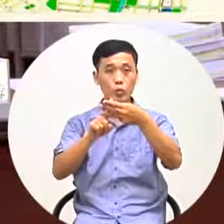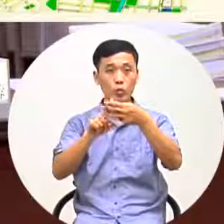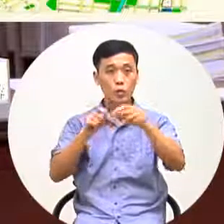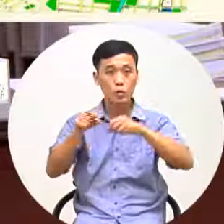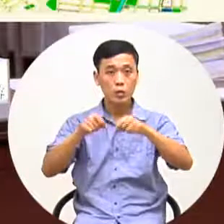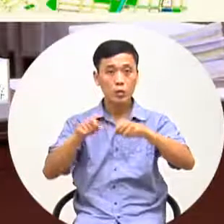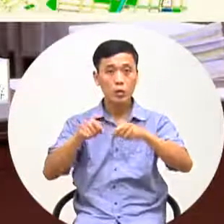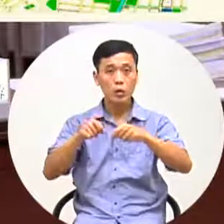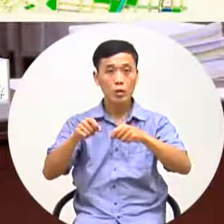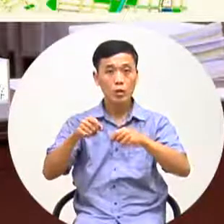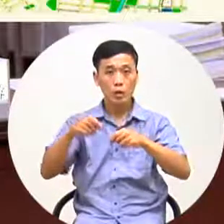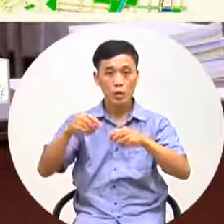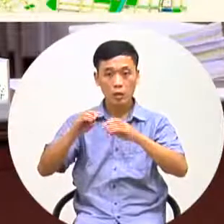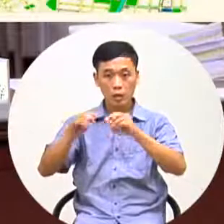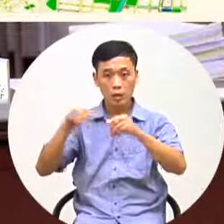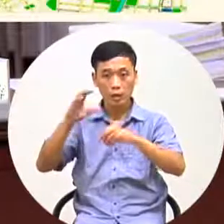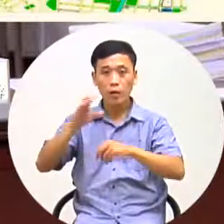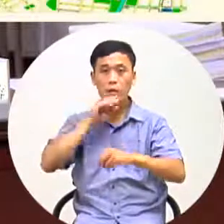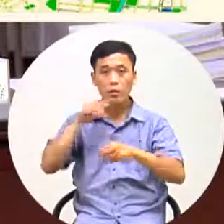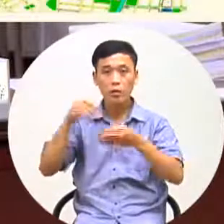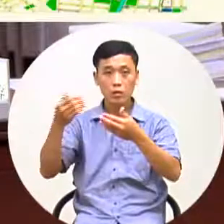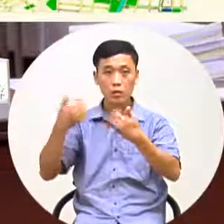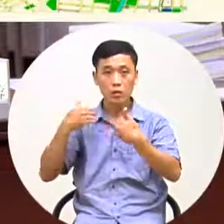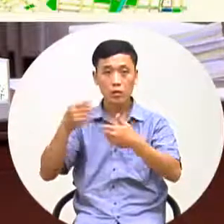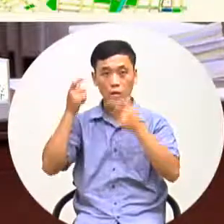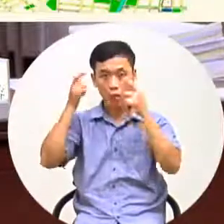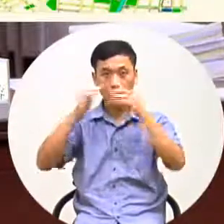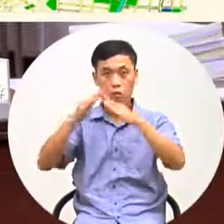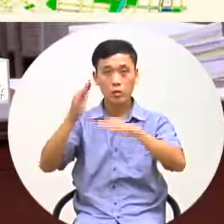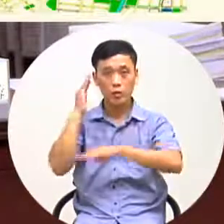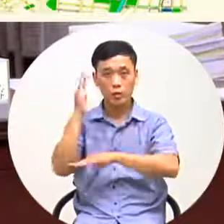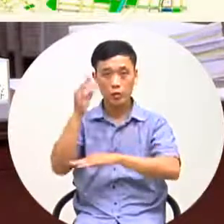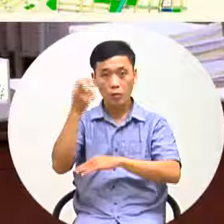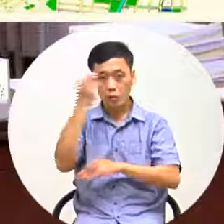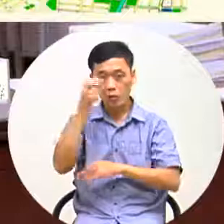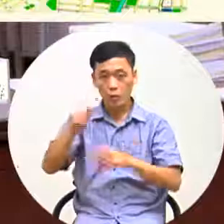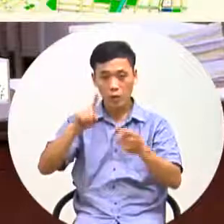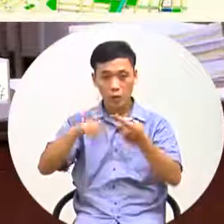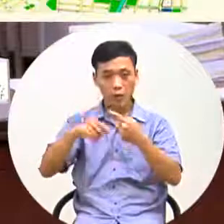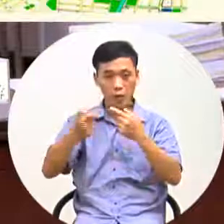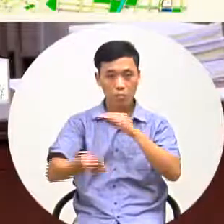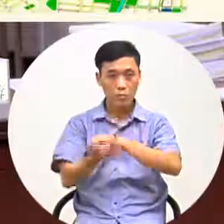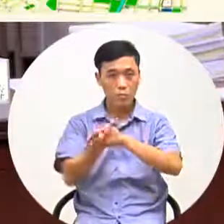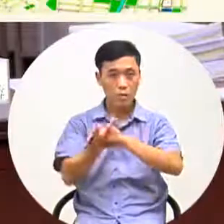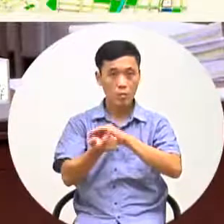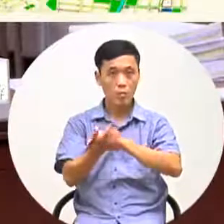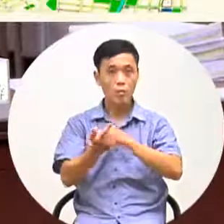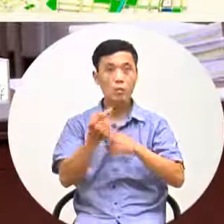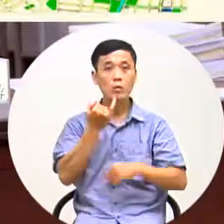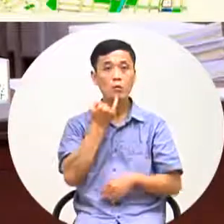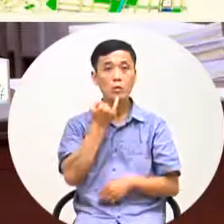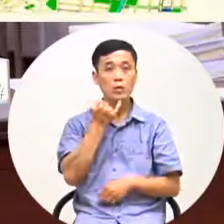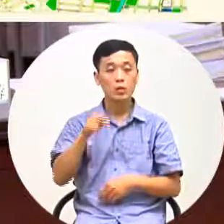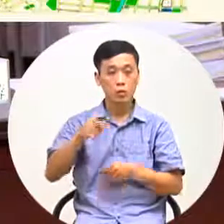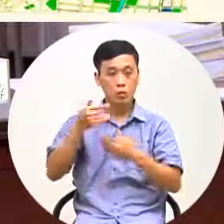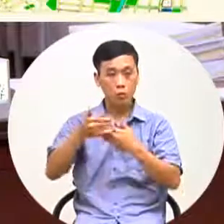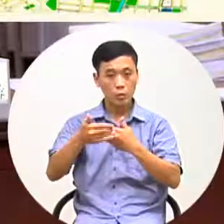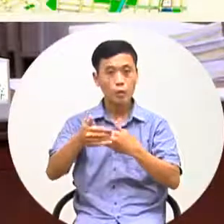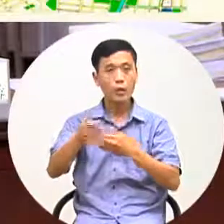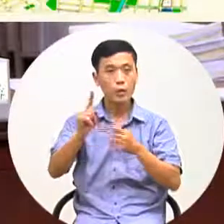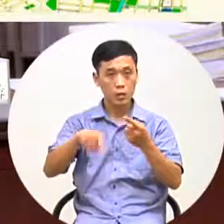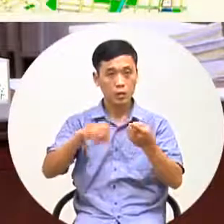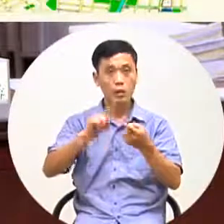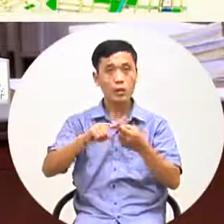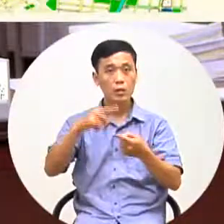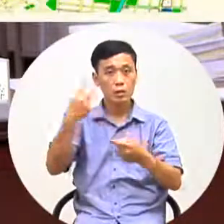嘞，应该这个脚步应该可以加快了。哦，我是感觉讲，这个脚步对不对吼？应该咱搁来加紧的安尼